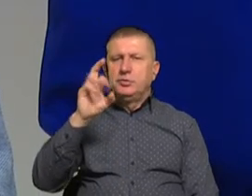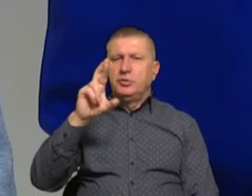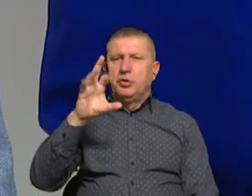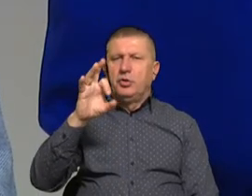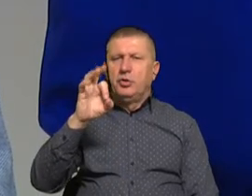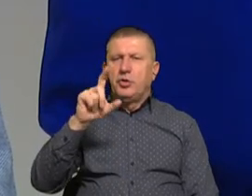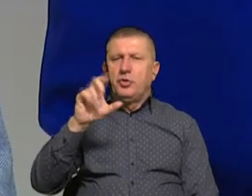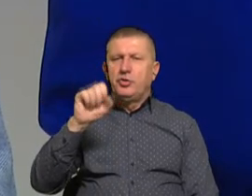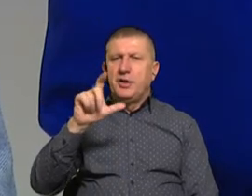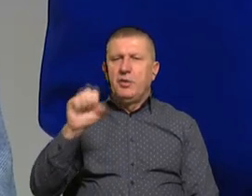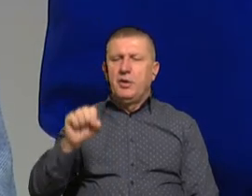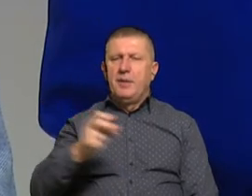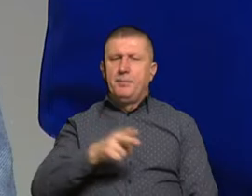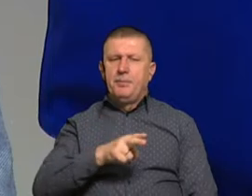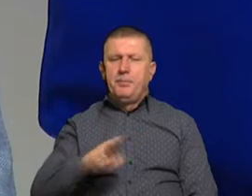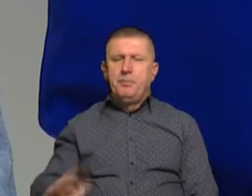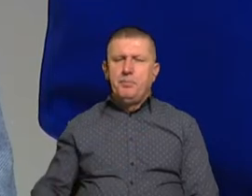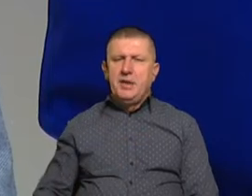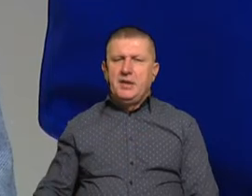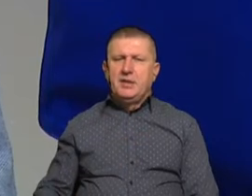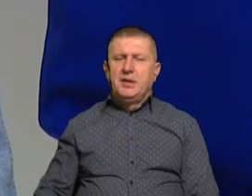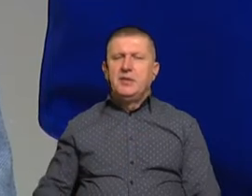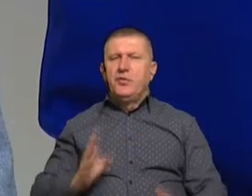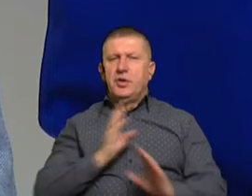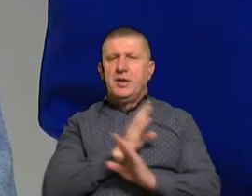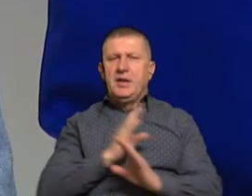Klimatu, jest przychylny wszystkim